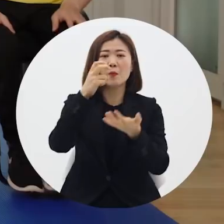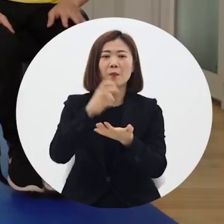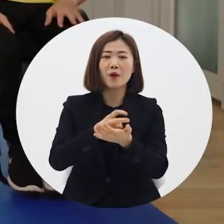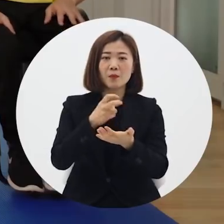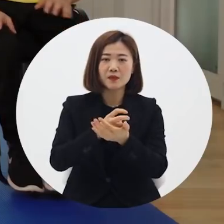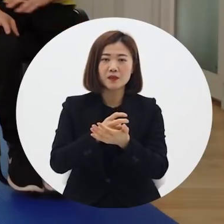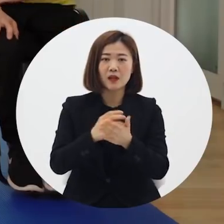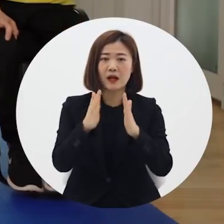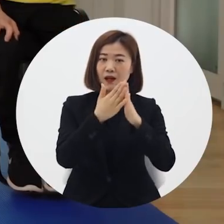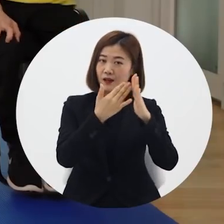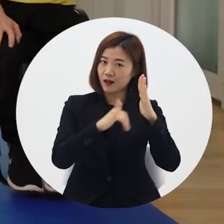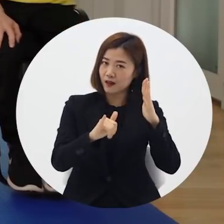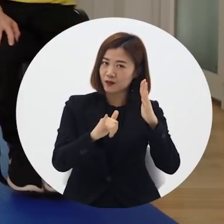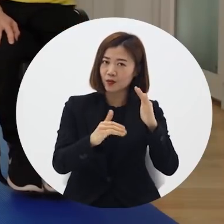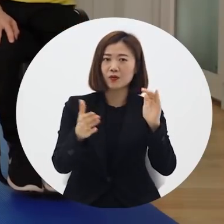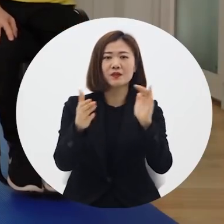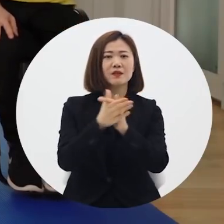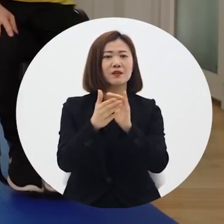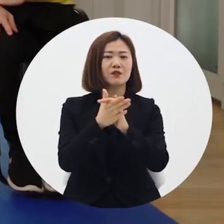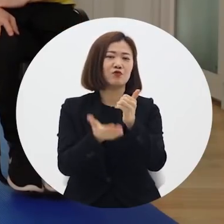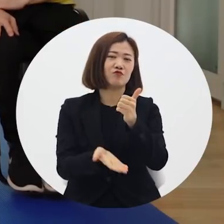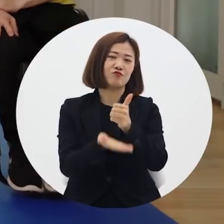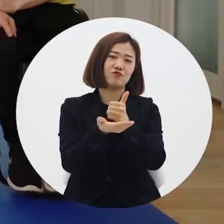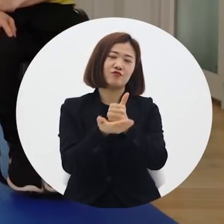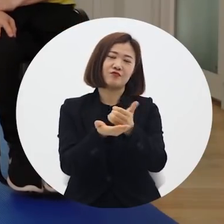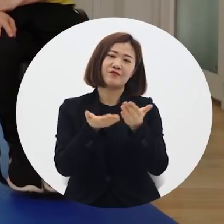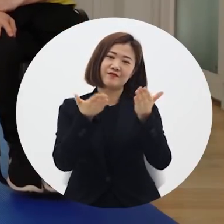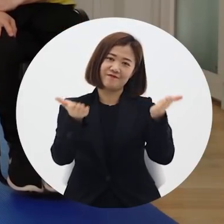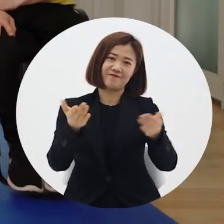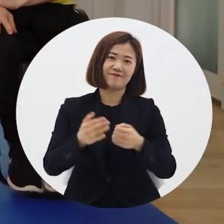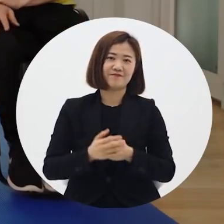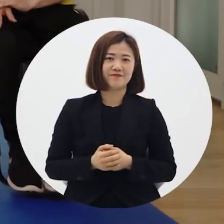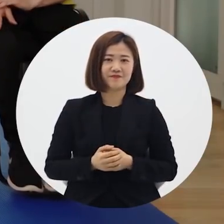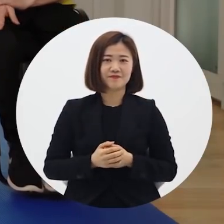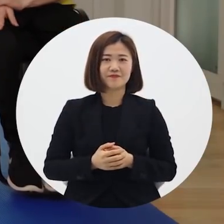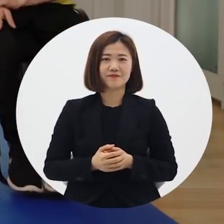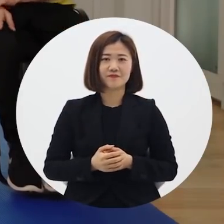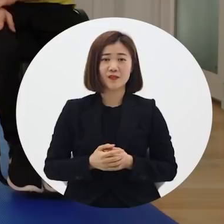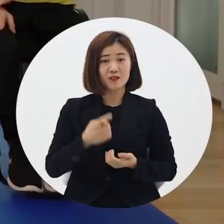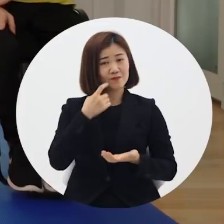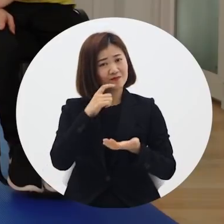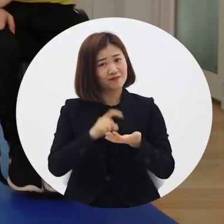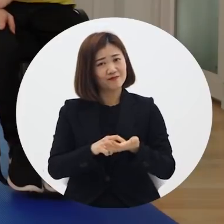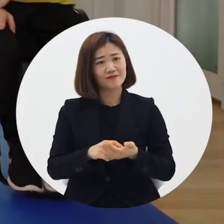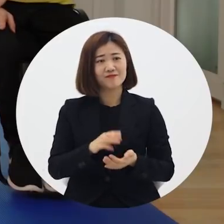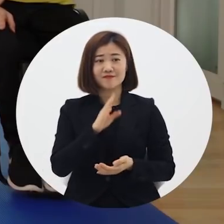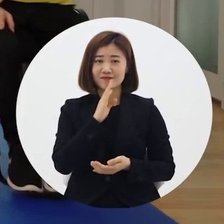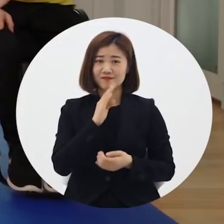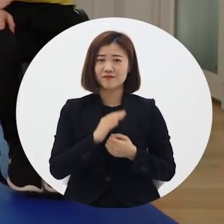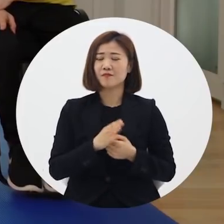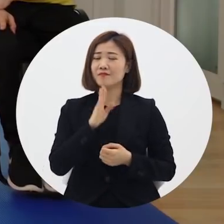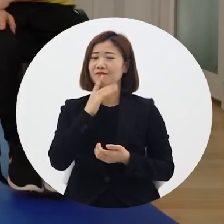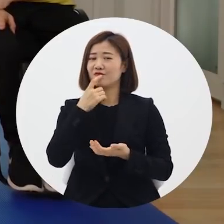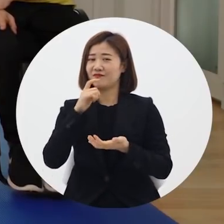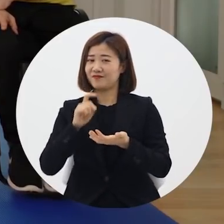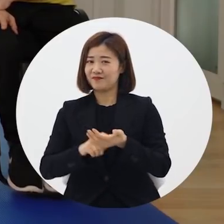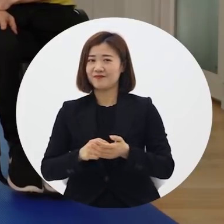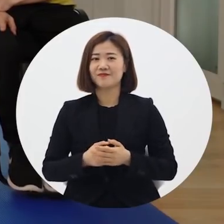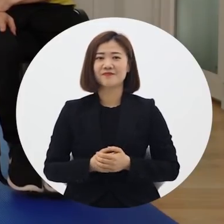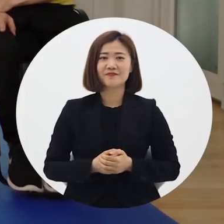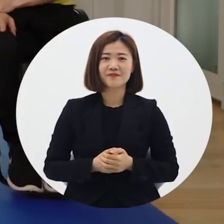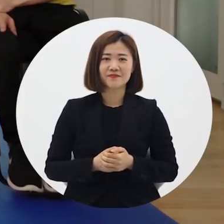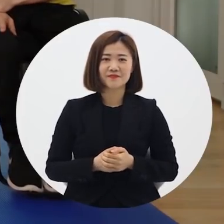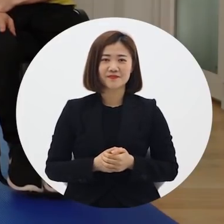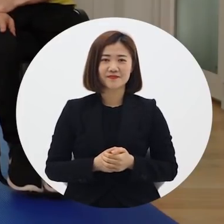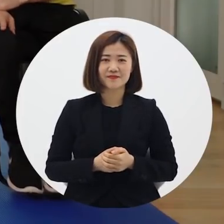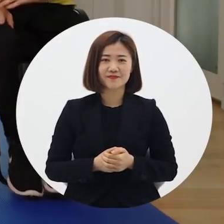제 가족과 지인분에게 추천하려고 합니다. 네. 쉽잖아요. 네, 아주 쉽죠. 아주 쉽잖아요.